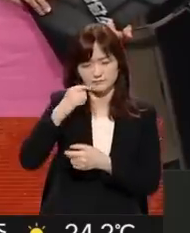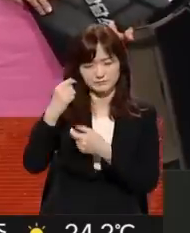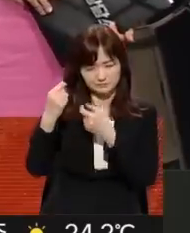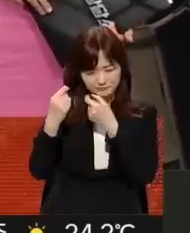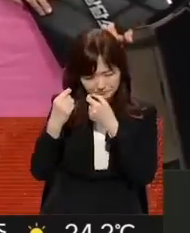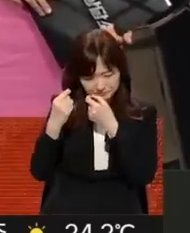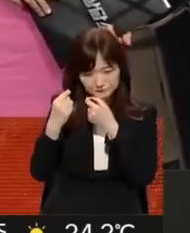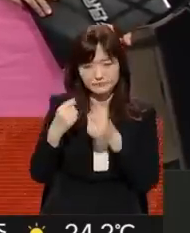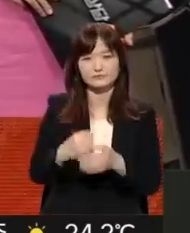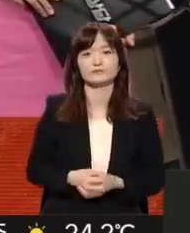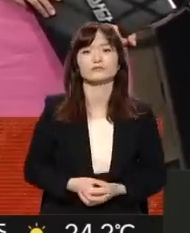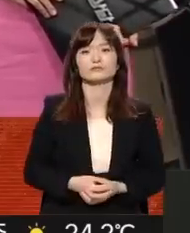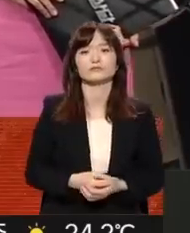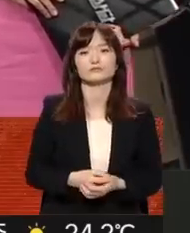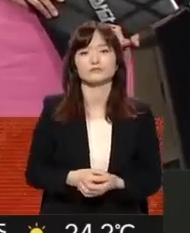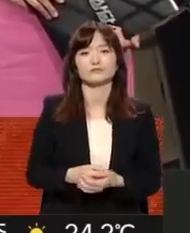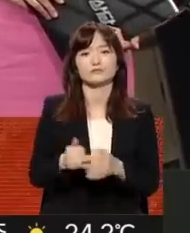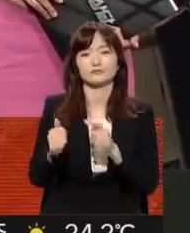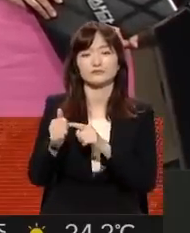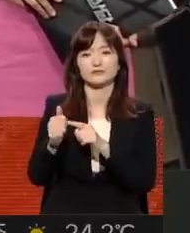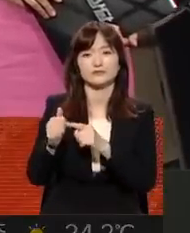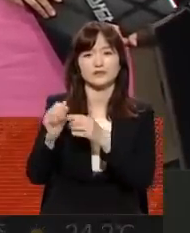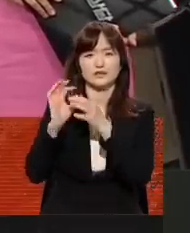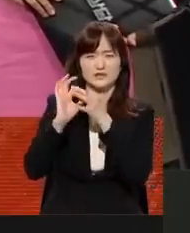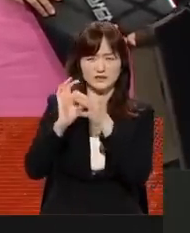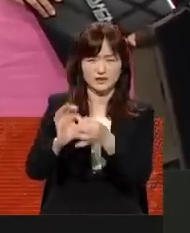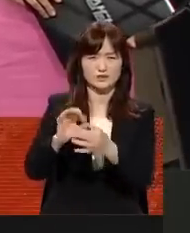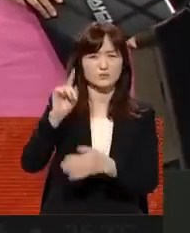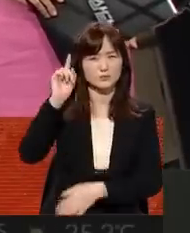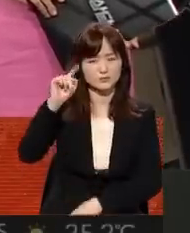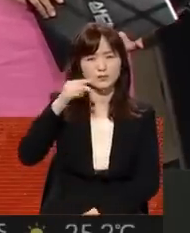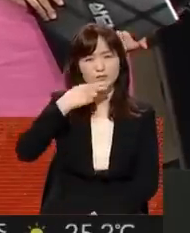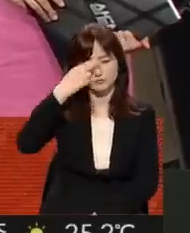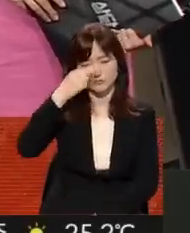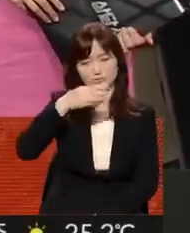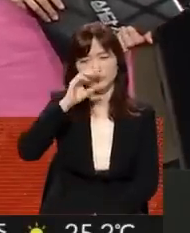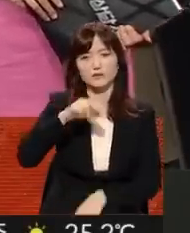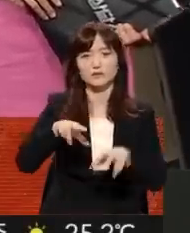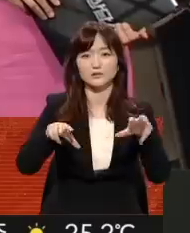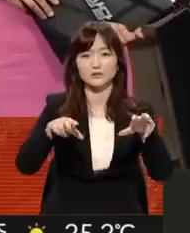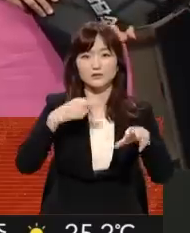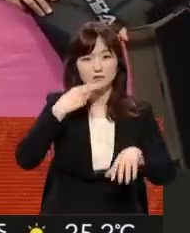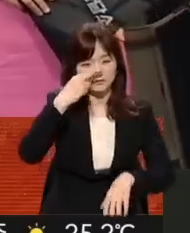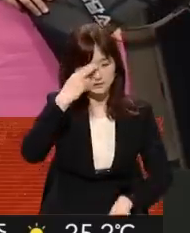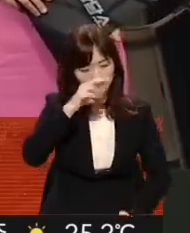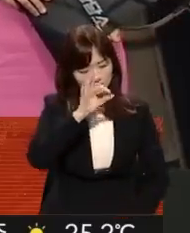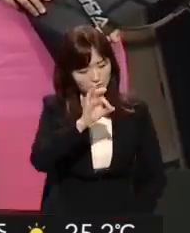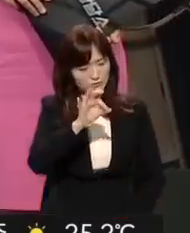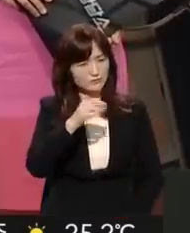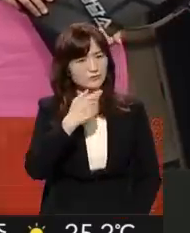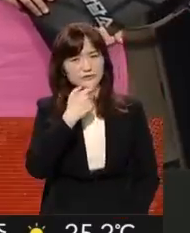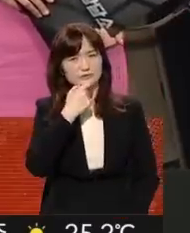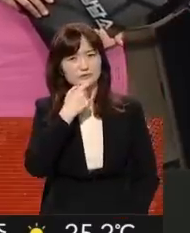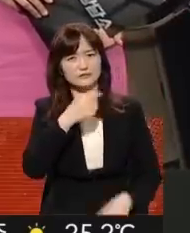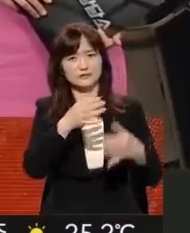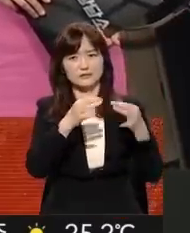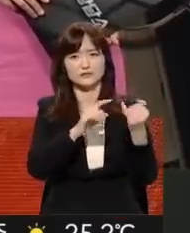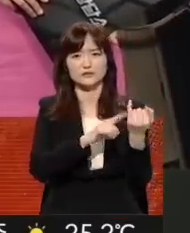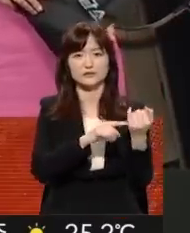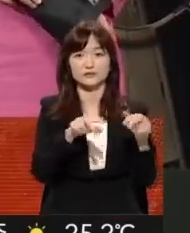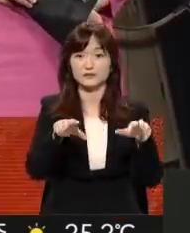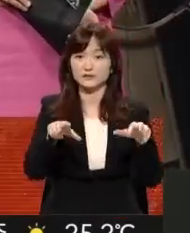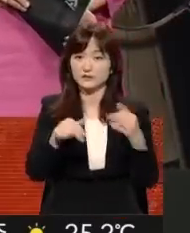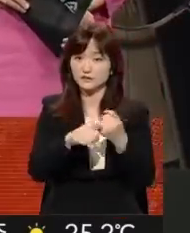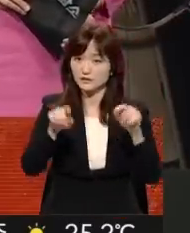이후 남편은 하루가 멀다 하고 매일 술을 마신다고 합니다. 이제는 술만 봐도 진절머리가 난다는 김 씨.